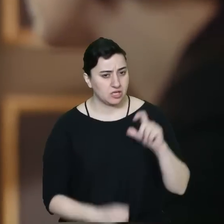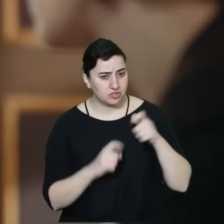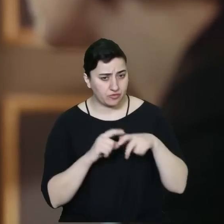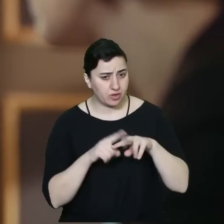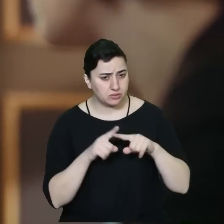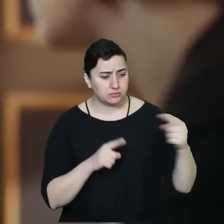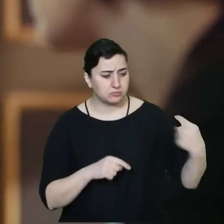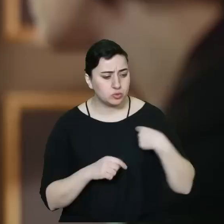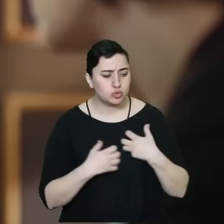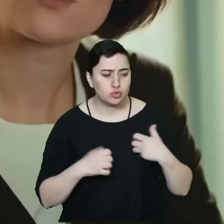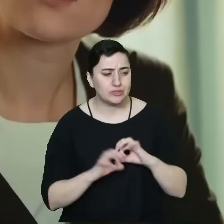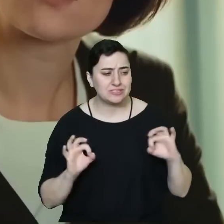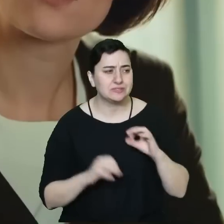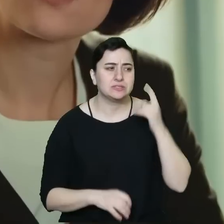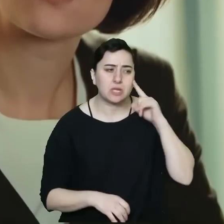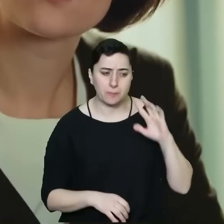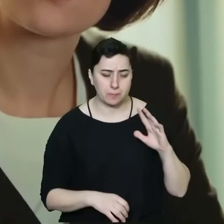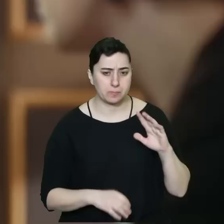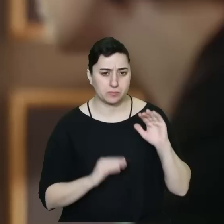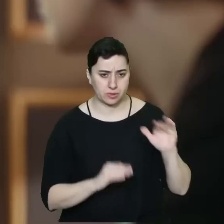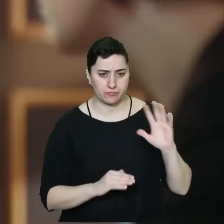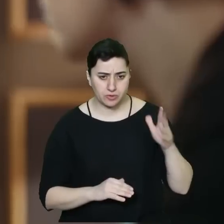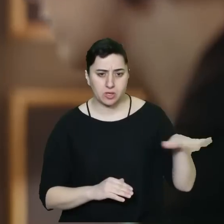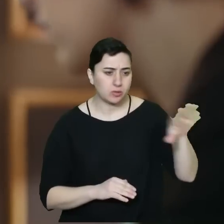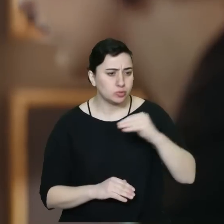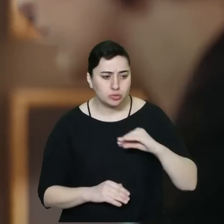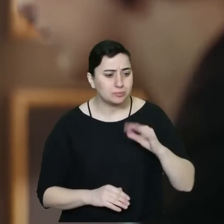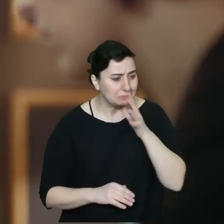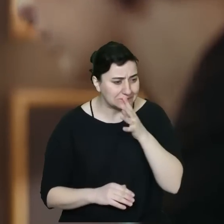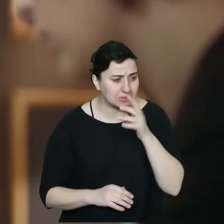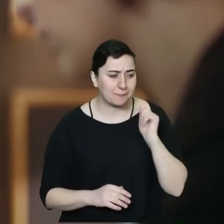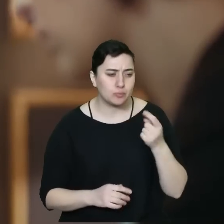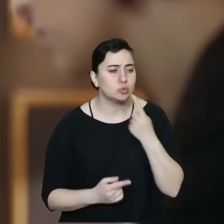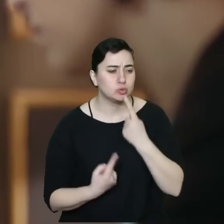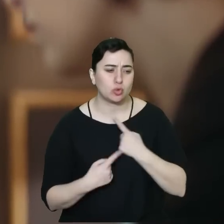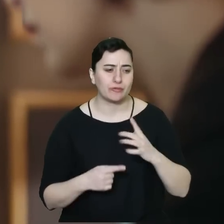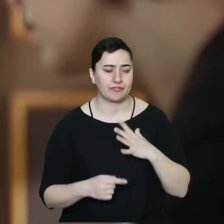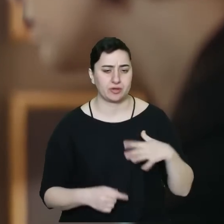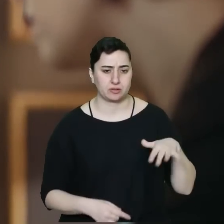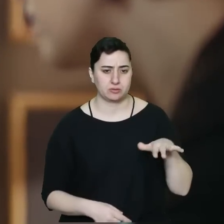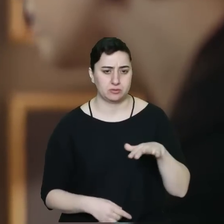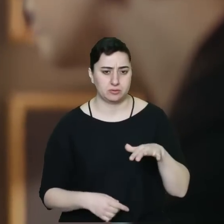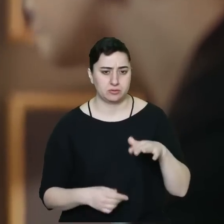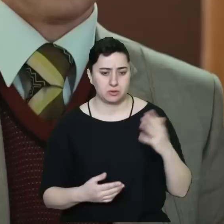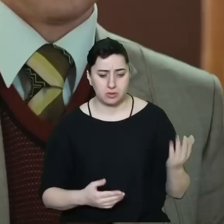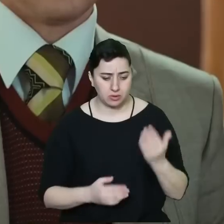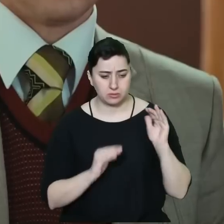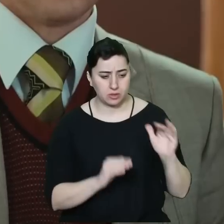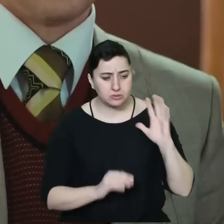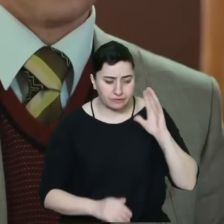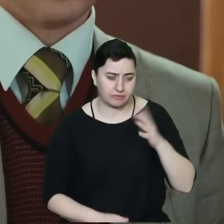karşı güvensizlik hissedeceğini hiç sanmıyorum. Diğer çocuklar da öyle. Bir şey bilseler mutlaka söylerler. Onca yaşanan şeyden